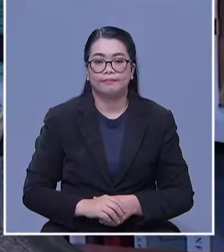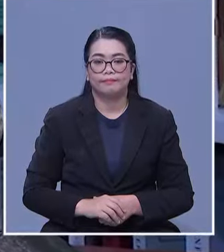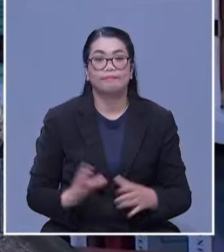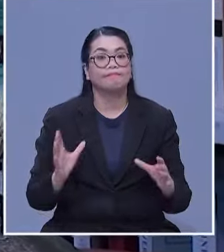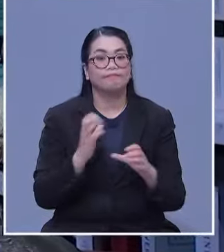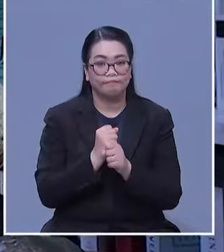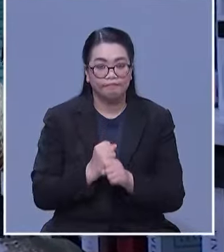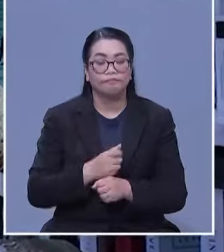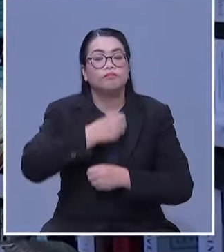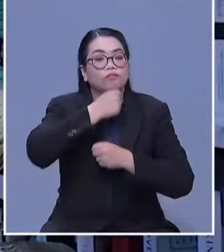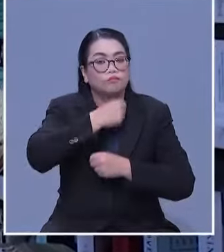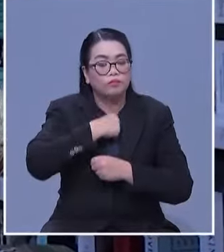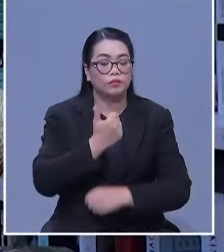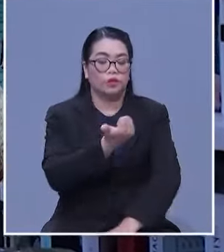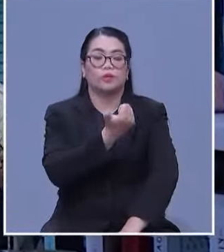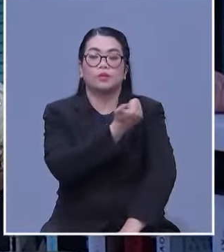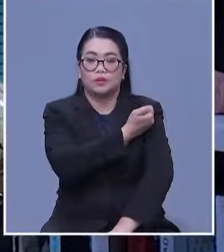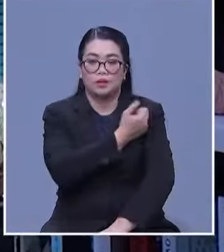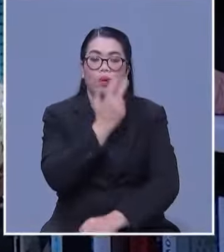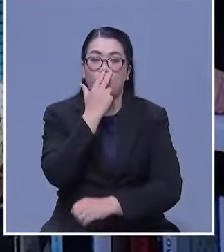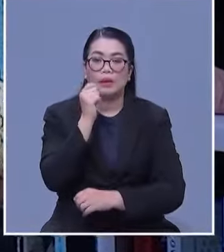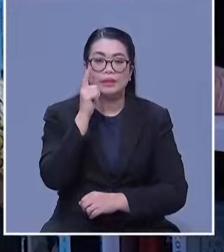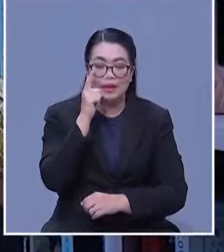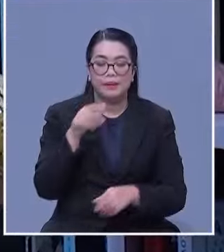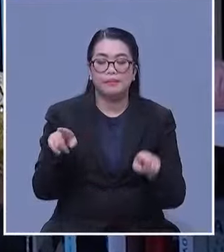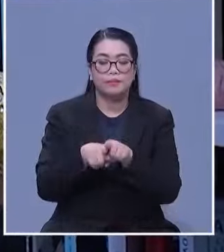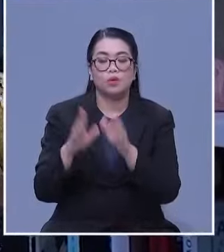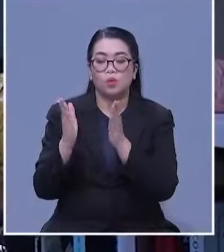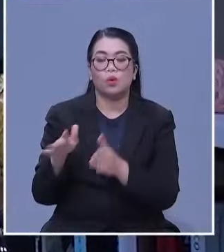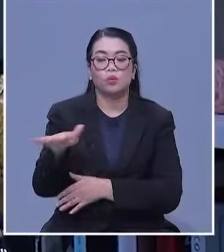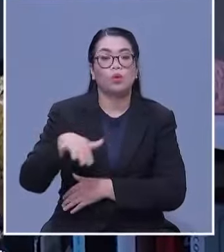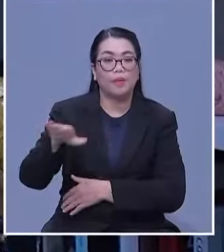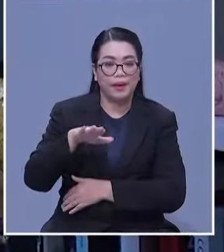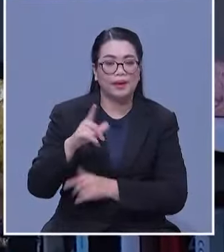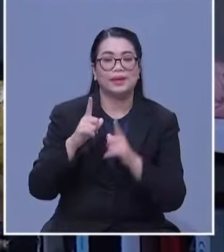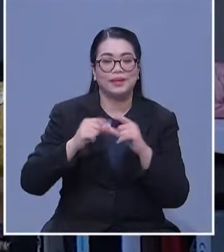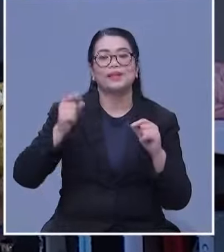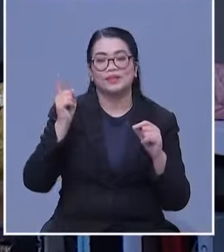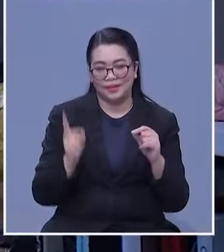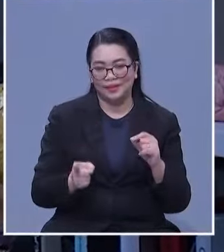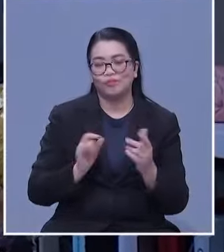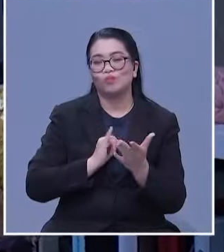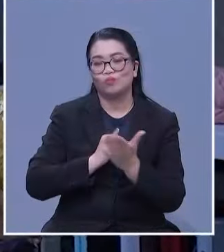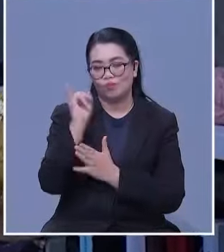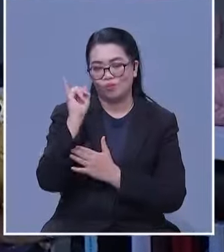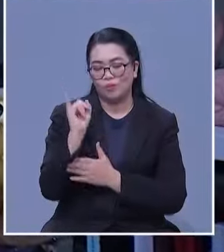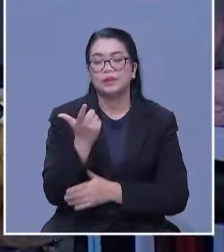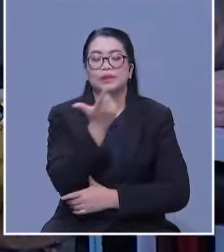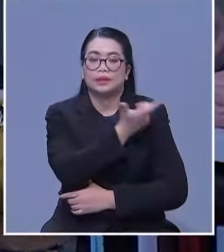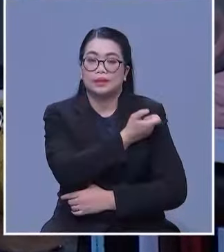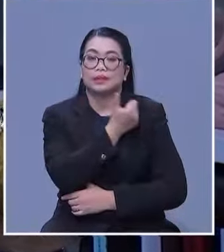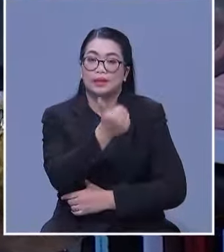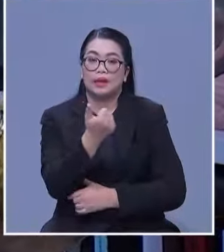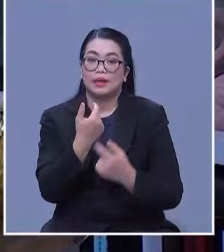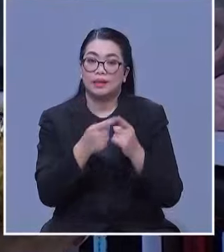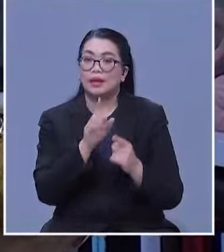พราะฉะนั้นผู้สูงอายุฉีดวัคซีนไข้หวัดใหญ่ชนิดเดียวกันกับคนทั่วไปได้จึงเป็นเรื่องจริงค่ะแต่ถ้าหาก